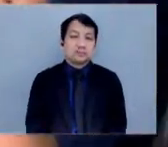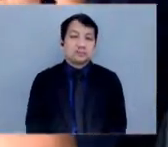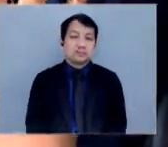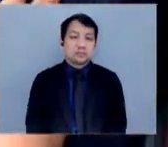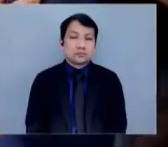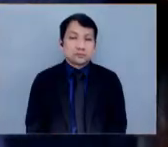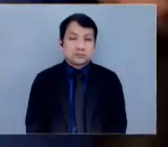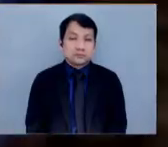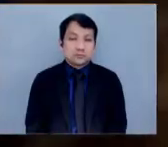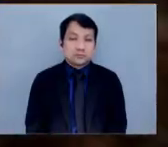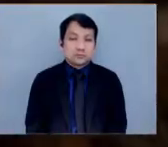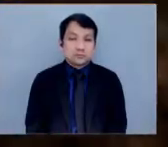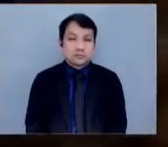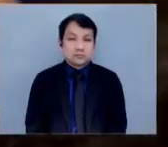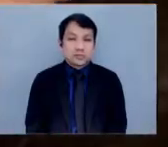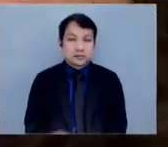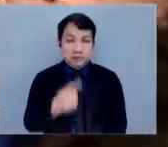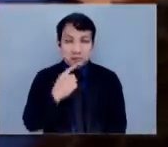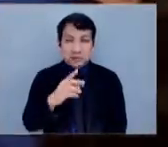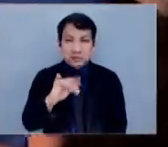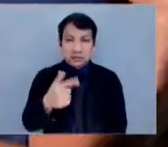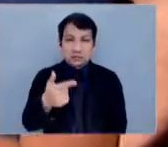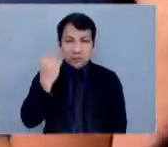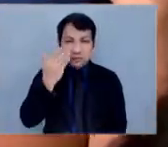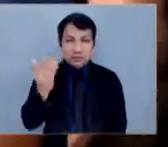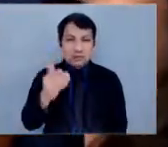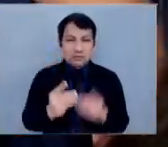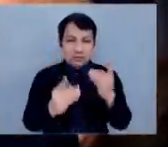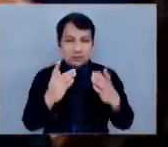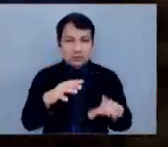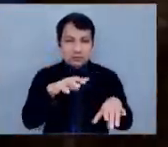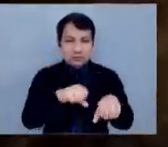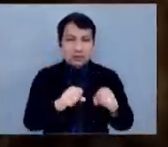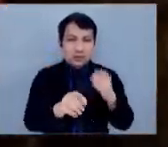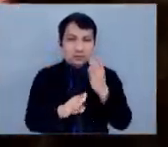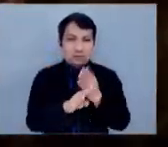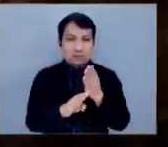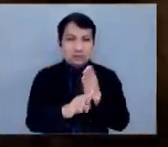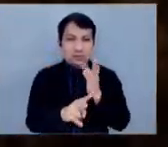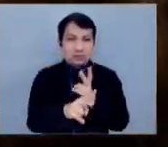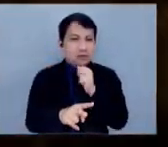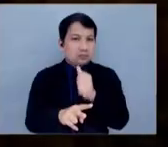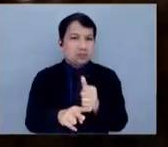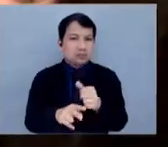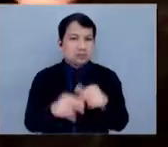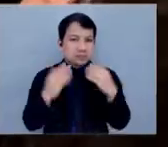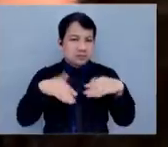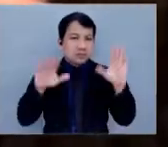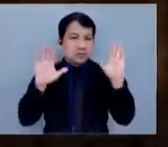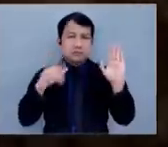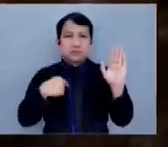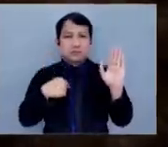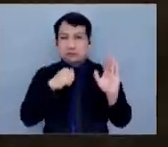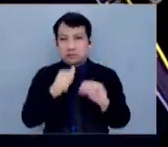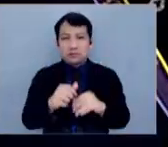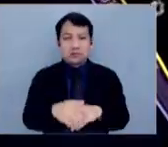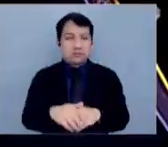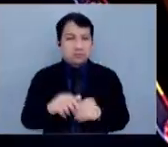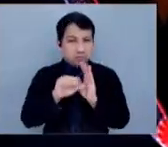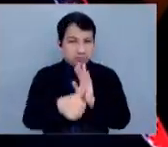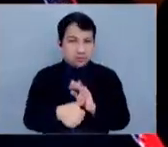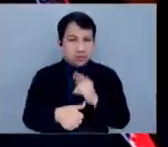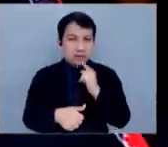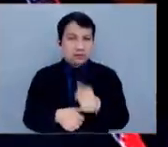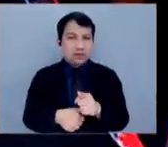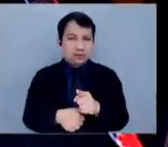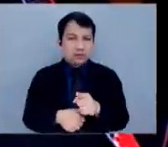the Interior and Local Government ang driver ng van. Pero nagmatigas na sumuko ang driver. Giniit daw nito na pamangkin